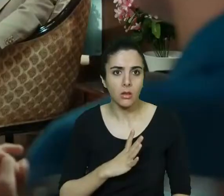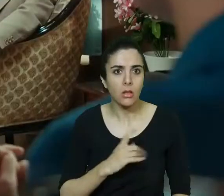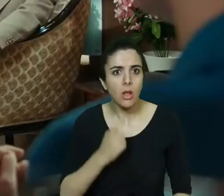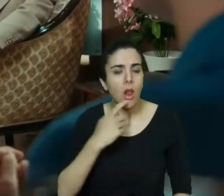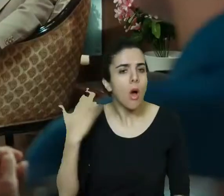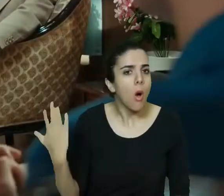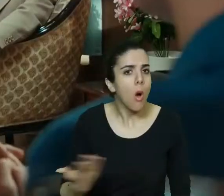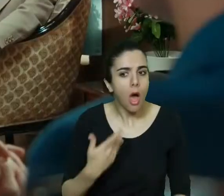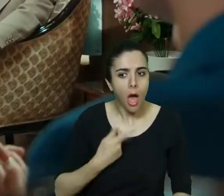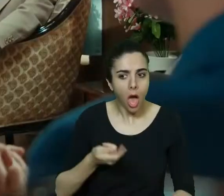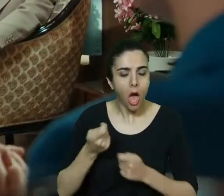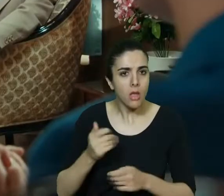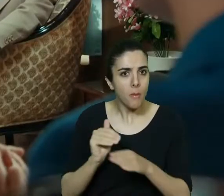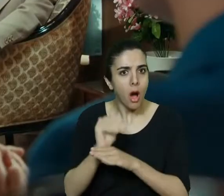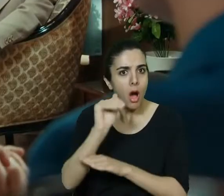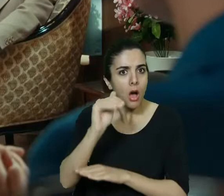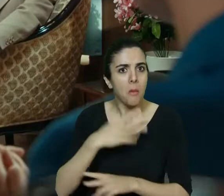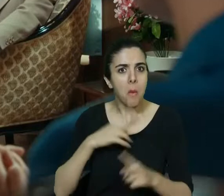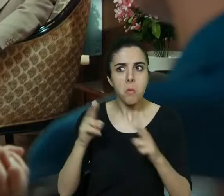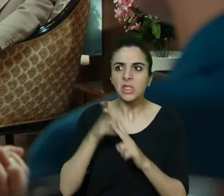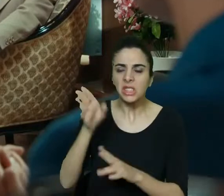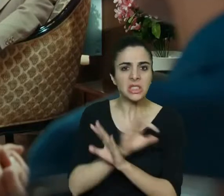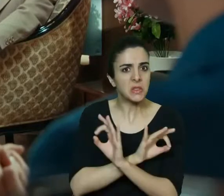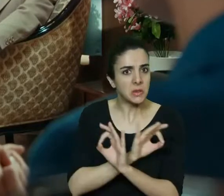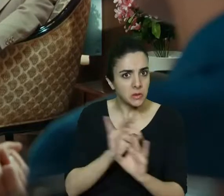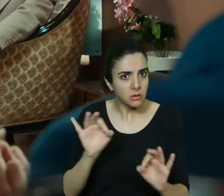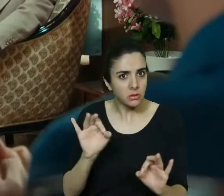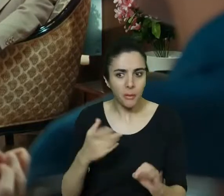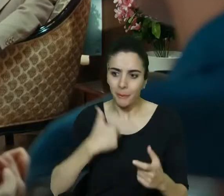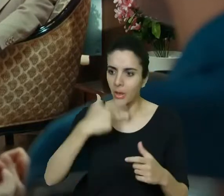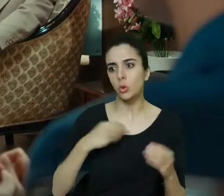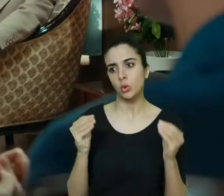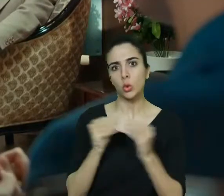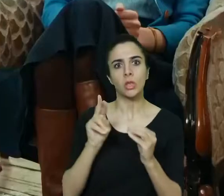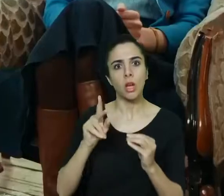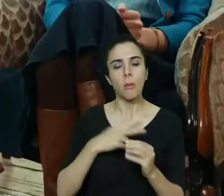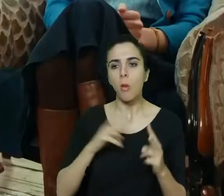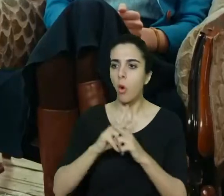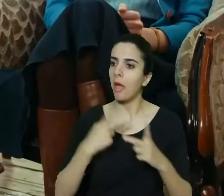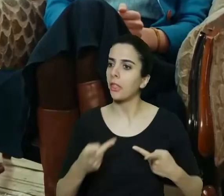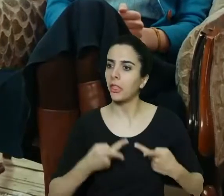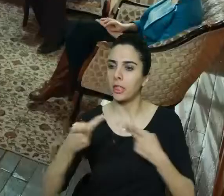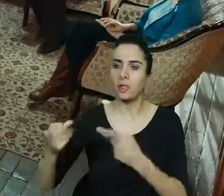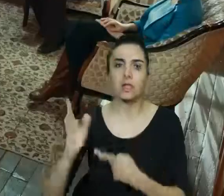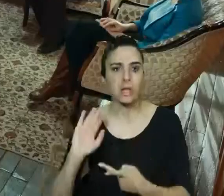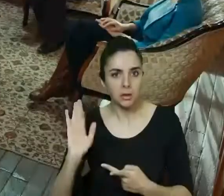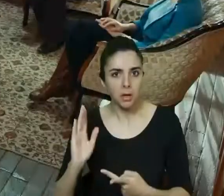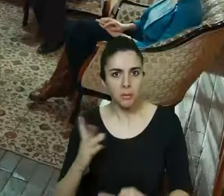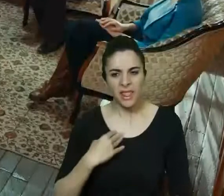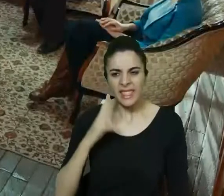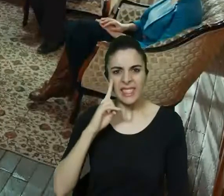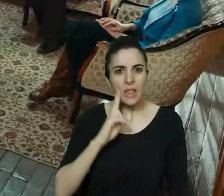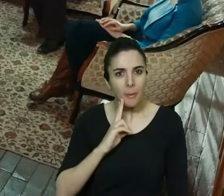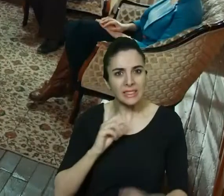Bunca yıllık eğitim hayatımda karakol yüzü görmeyen ben bir suçlu gibi emniyete davet edildim. Tertemiz